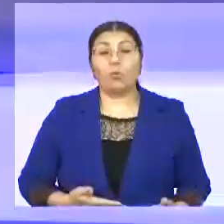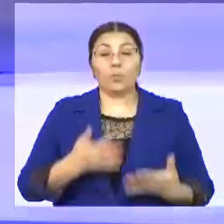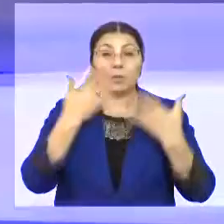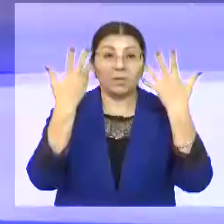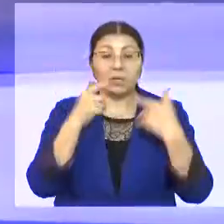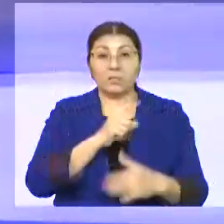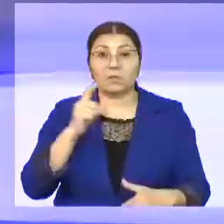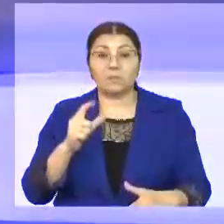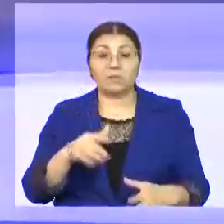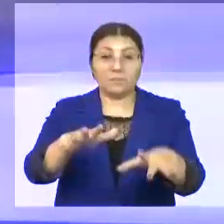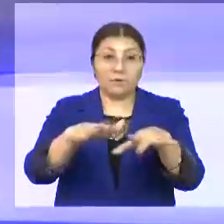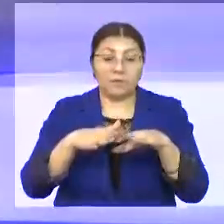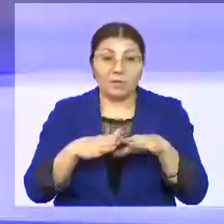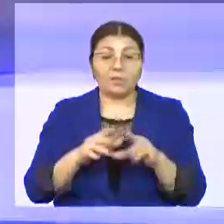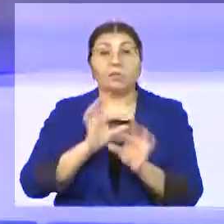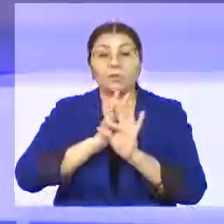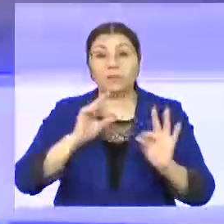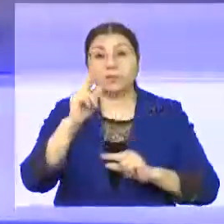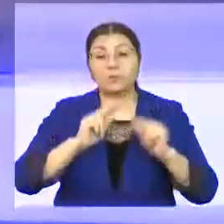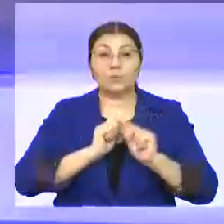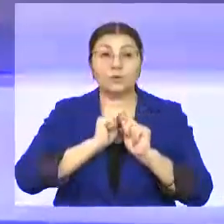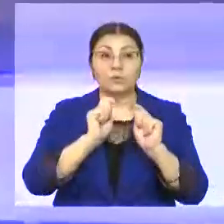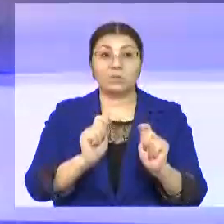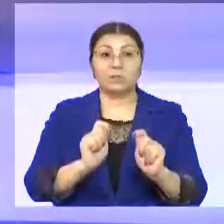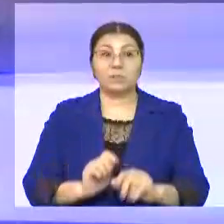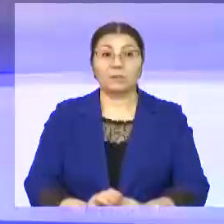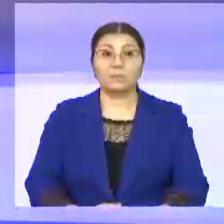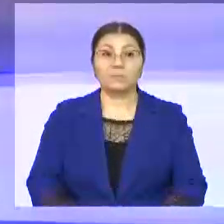ғашық жандар көрерменді тәнтетті.